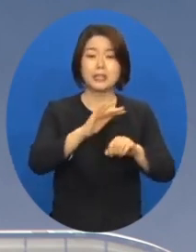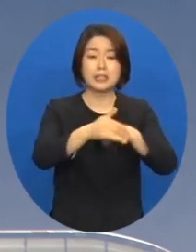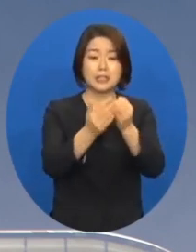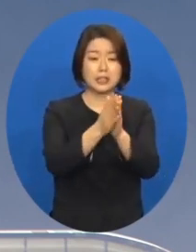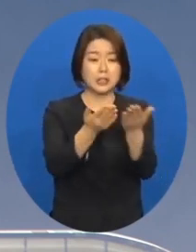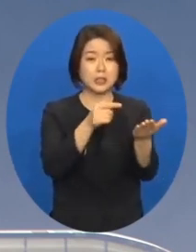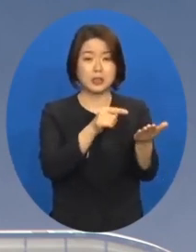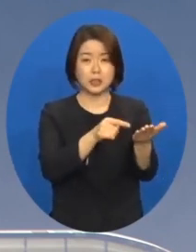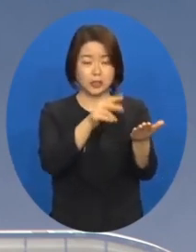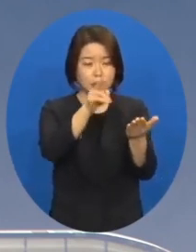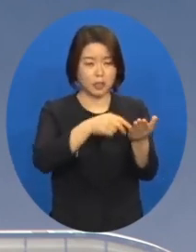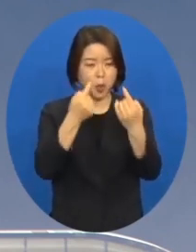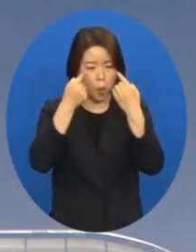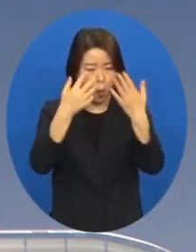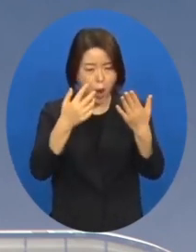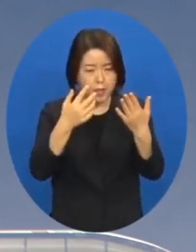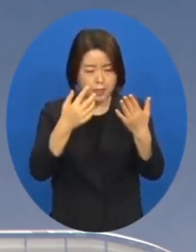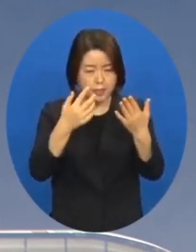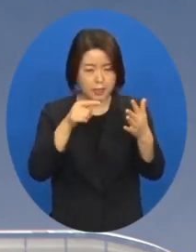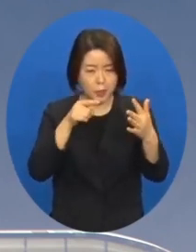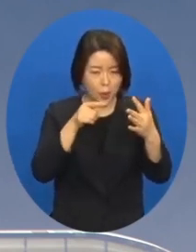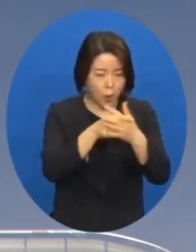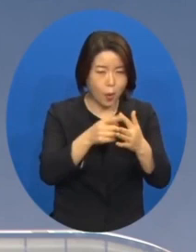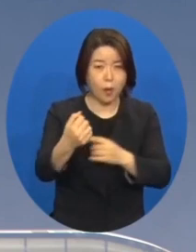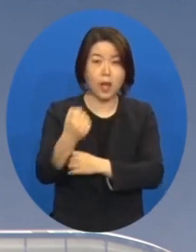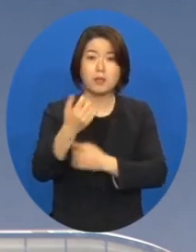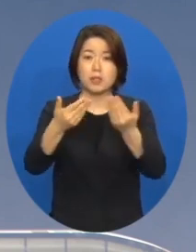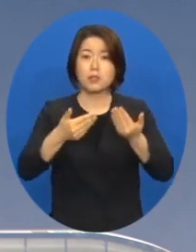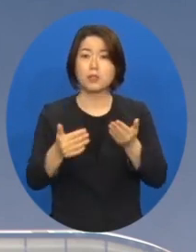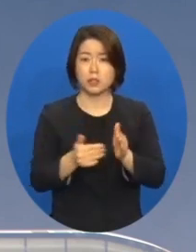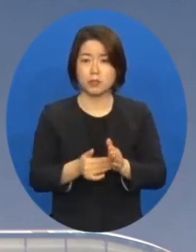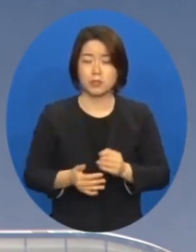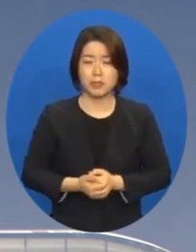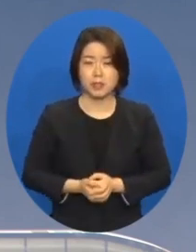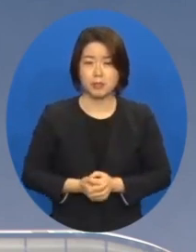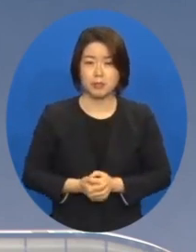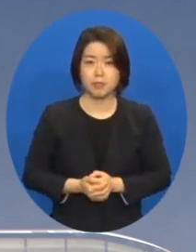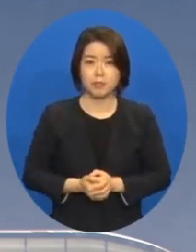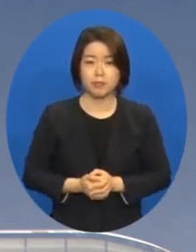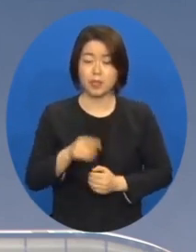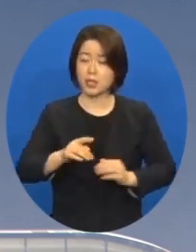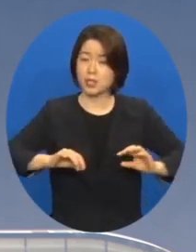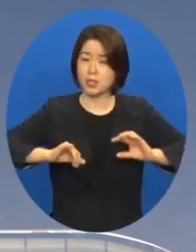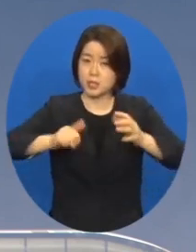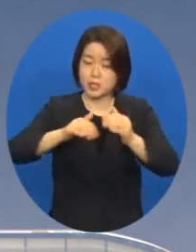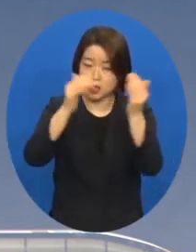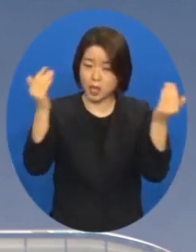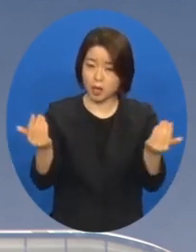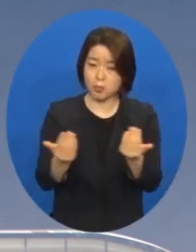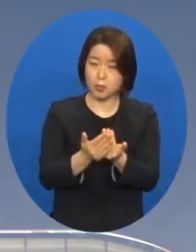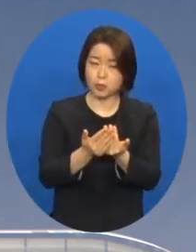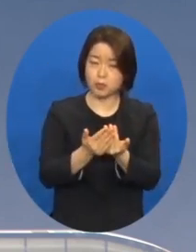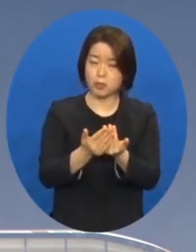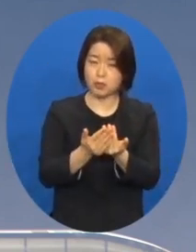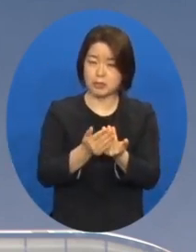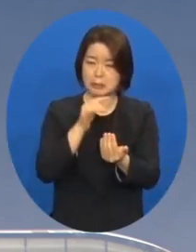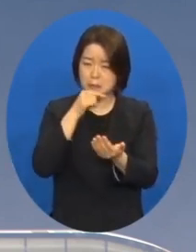읽는 정확한 분별력을 주셨습니다. 아니, 이 세상에 있는 모든 것을 다 해로